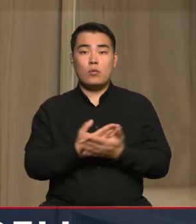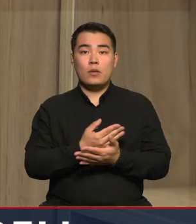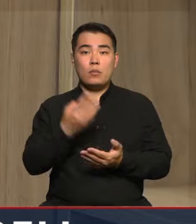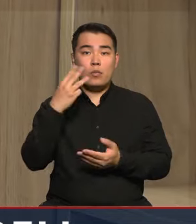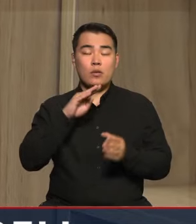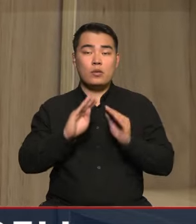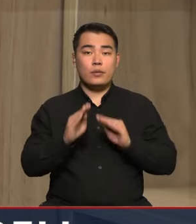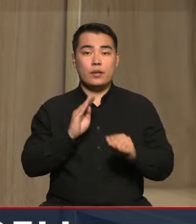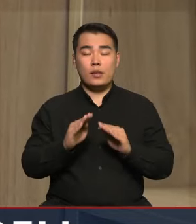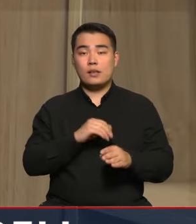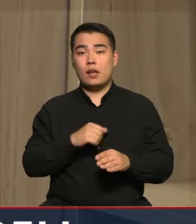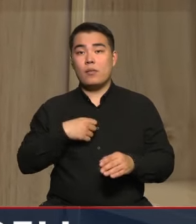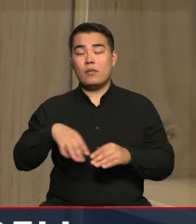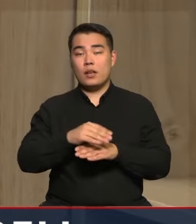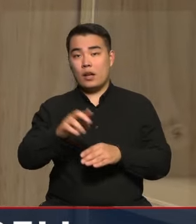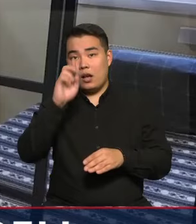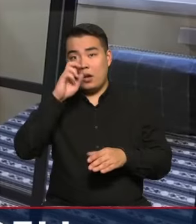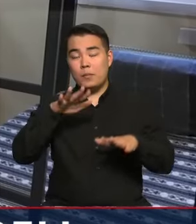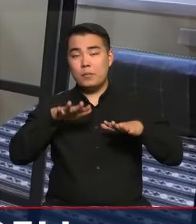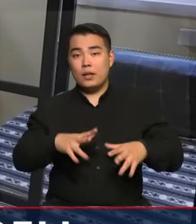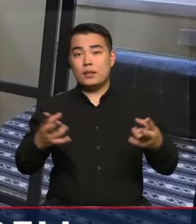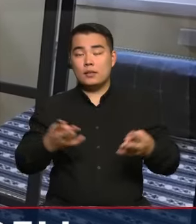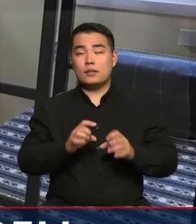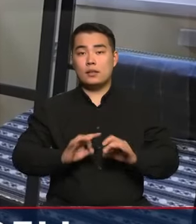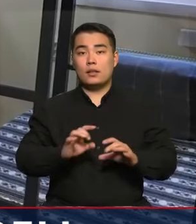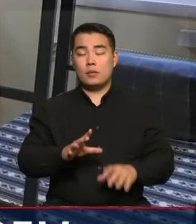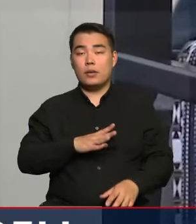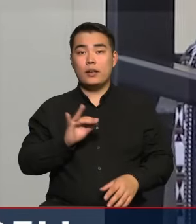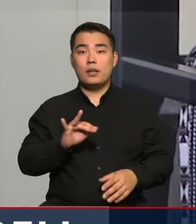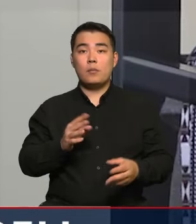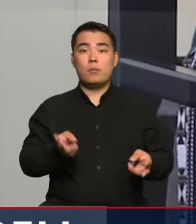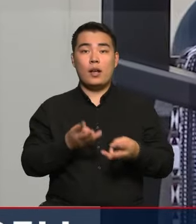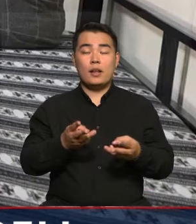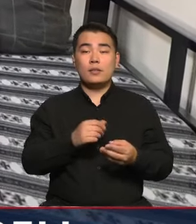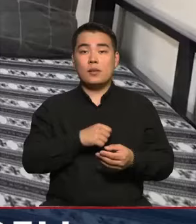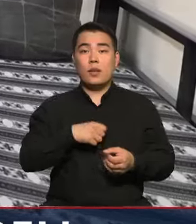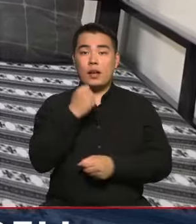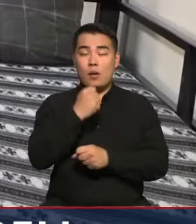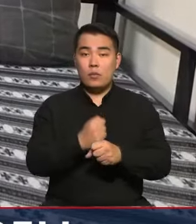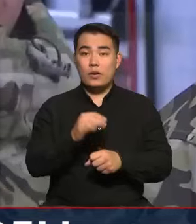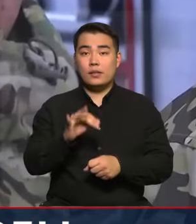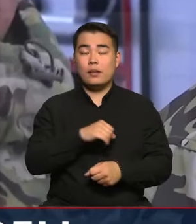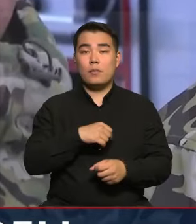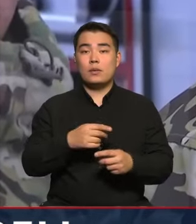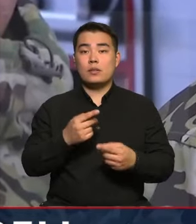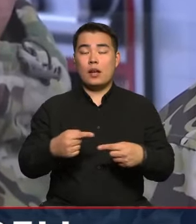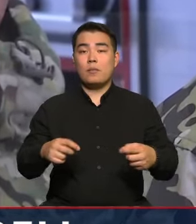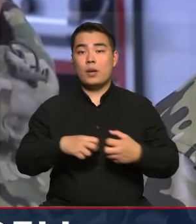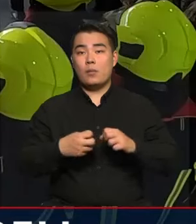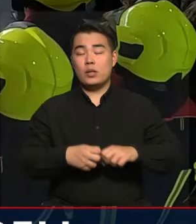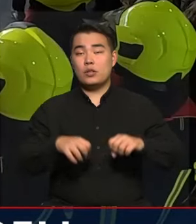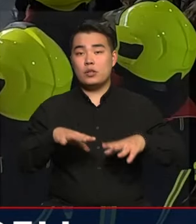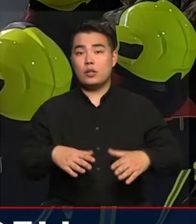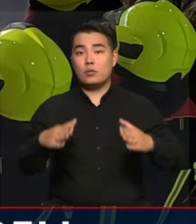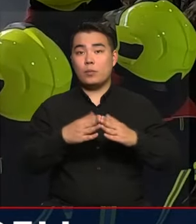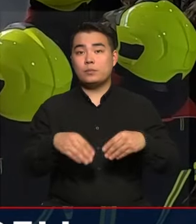өрт сөндіру деполары еліміздің барлық өңіріне қажет екенін айтты. Және өрт сөндірушілер мен құтқарушылардың әлеуметтік проблемаларын шешу, баспанамен